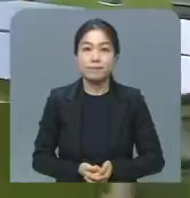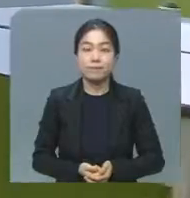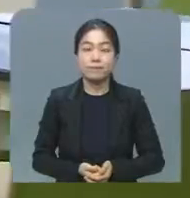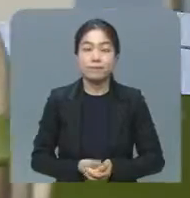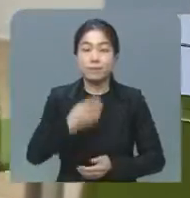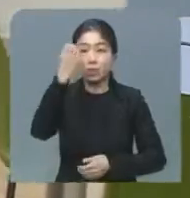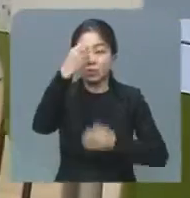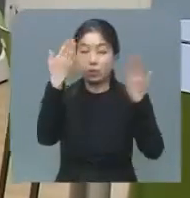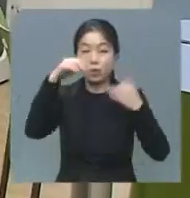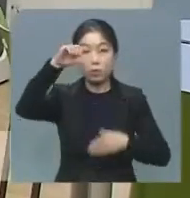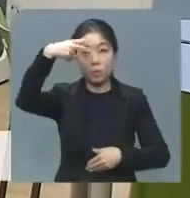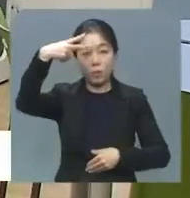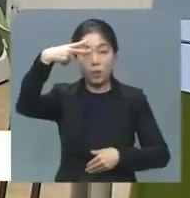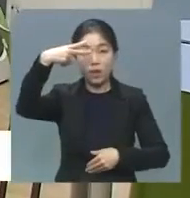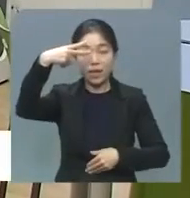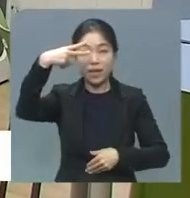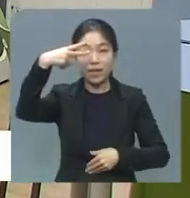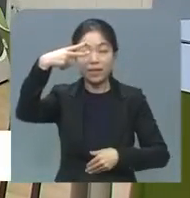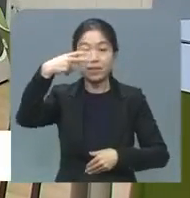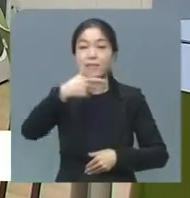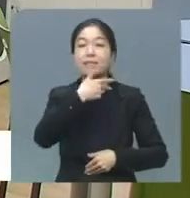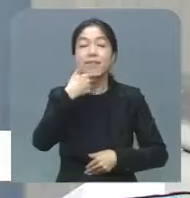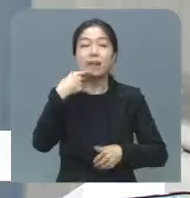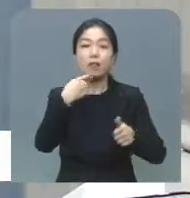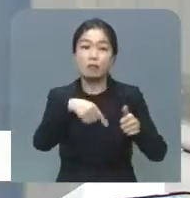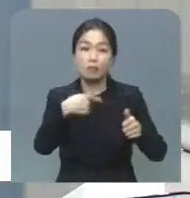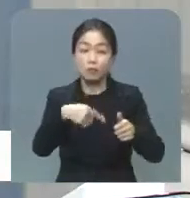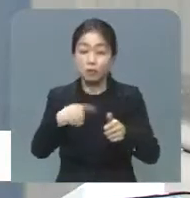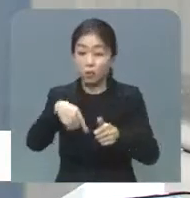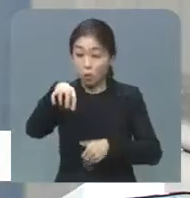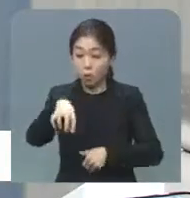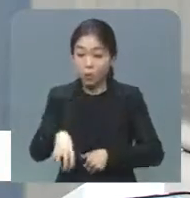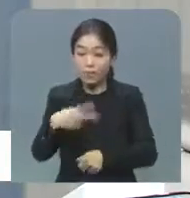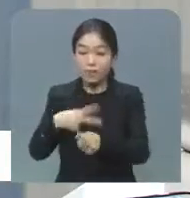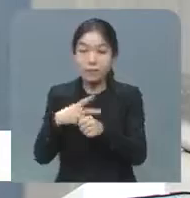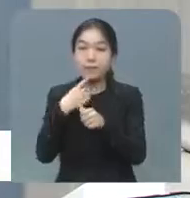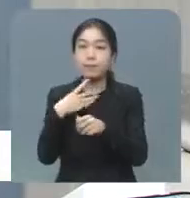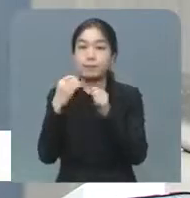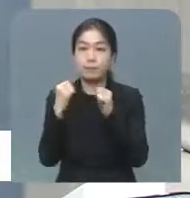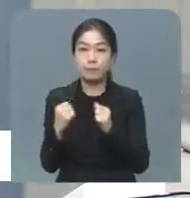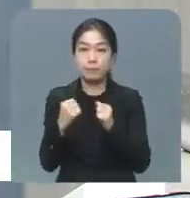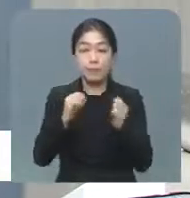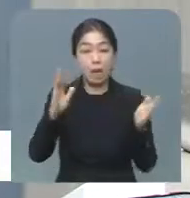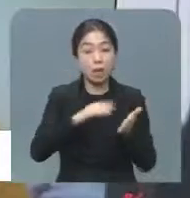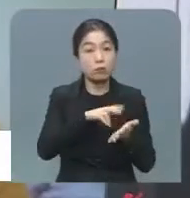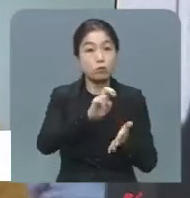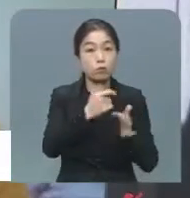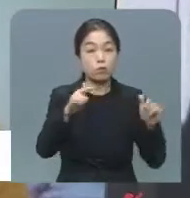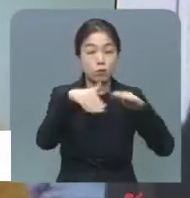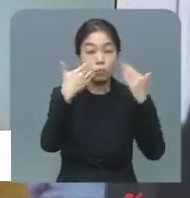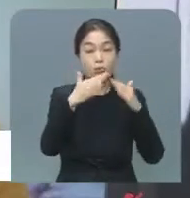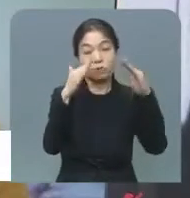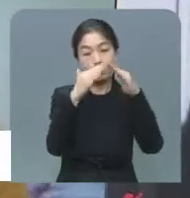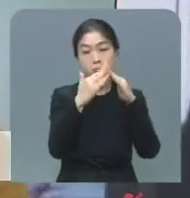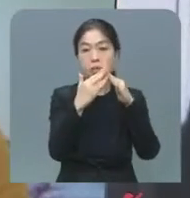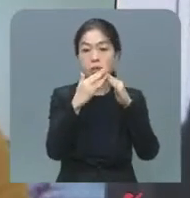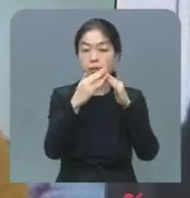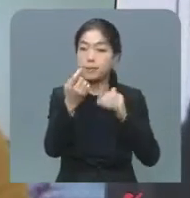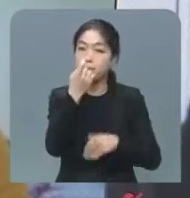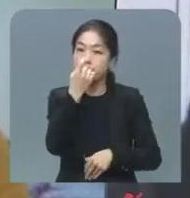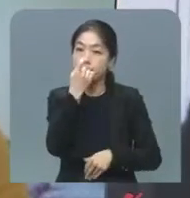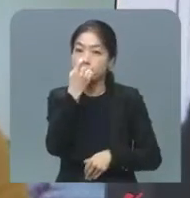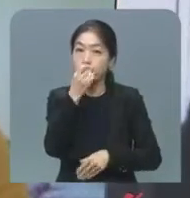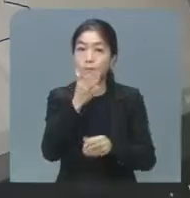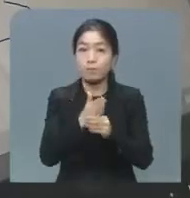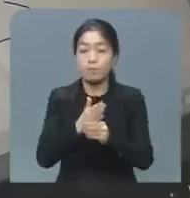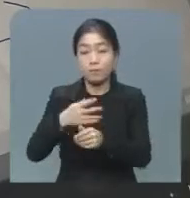고등학교 2학년 영어 수업 교실에는 선생님만 있고 학생 스물 여섯 명은 모두 집에서 수업에 참여합니다